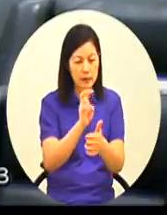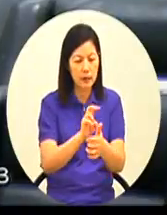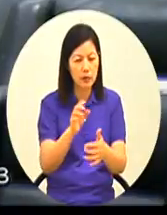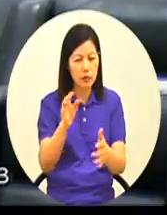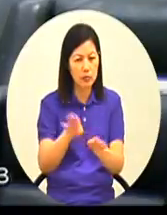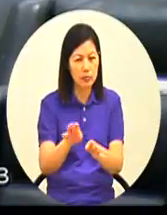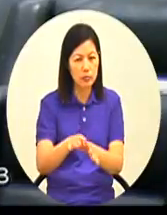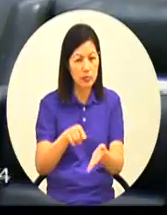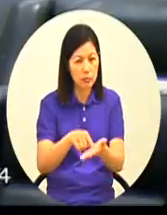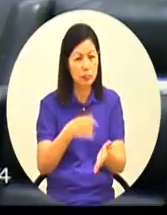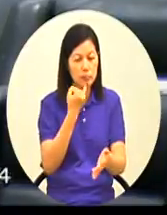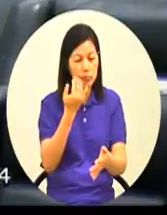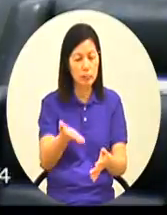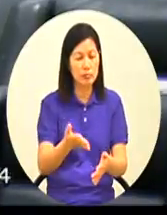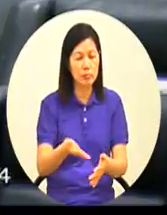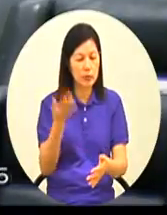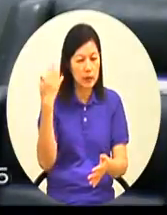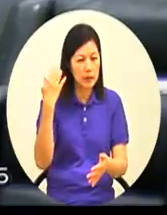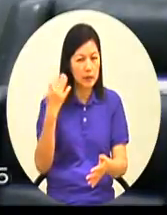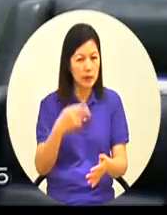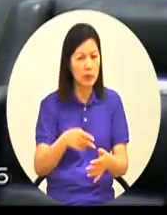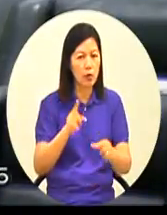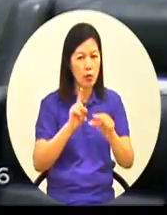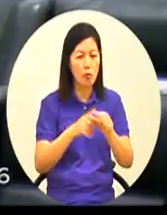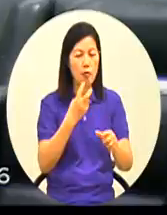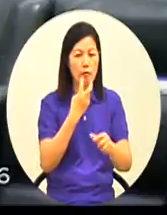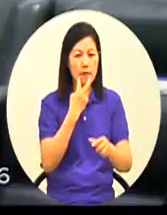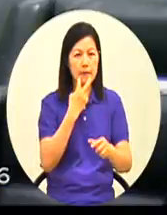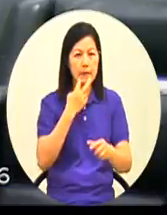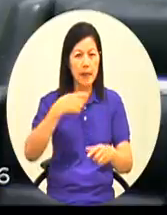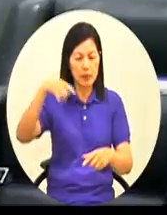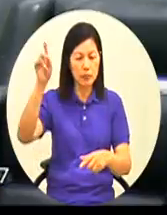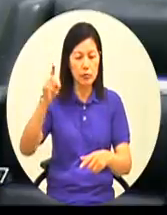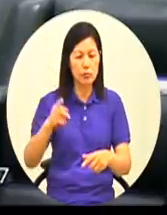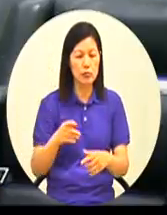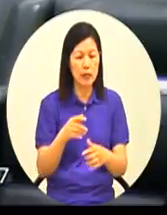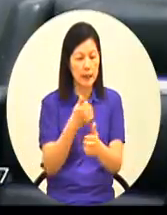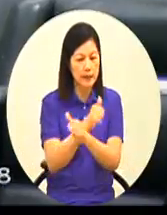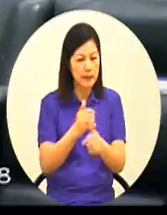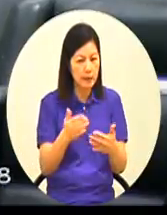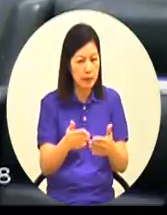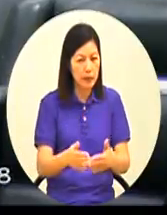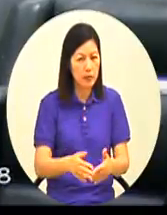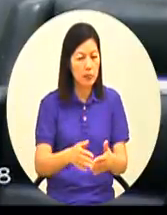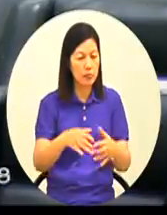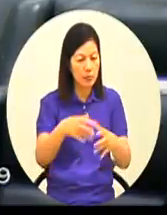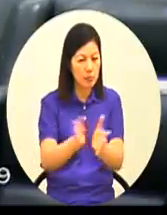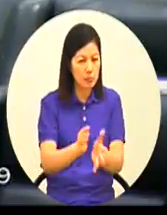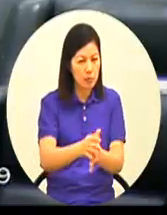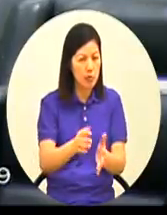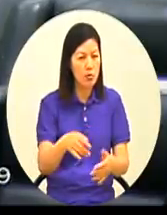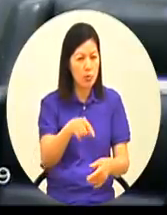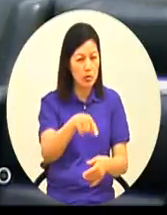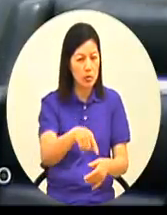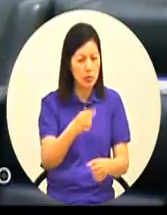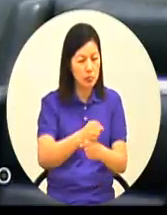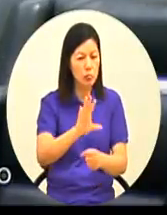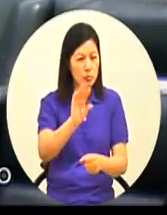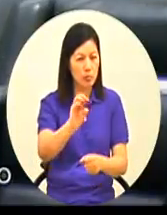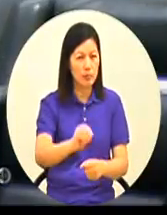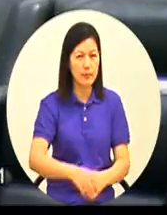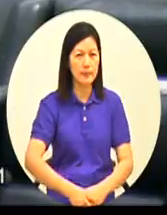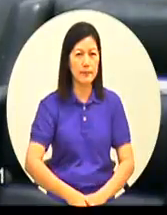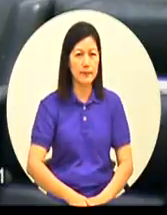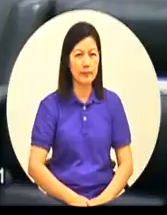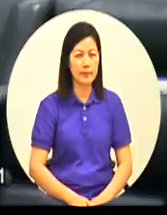要求我们的人事处应该要向中央的全序部去函，去要求函释。那我不知道做了没？好，我请